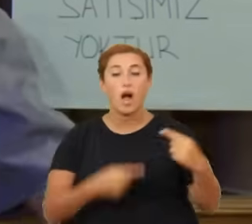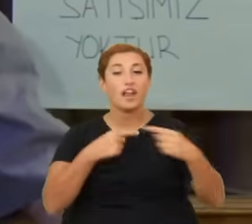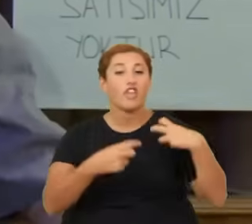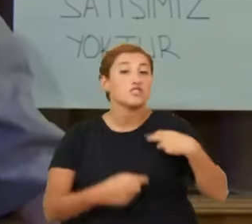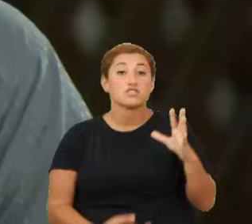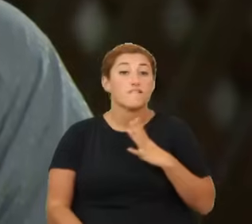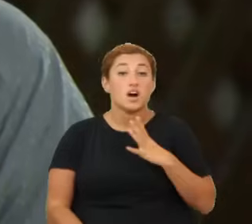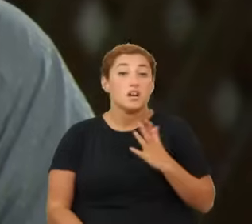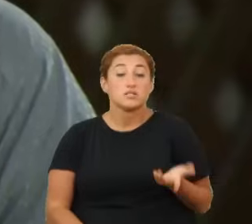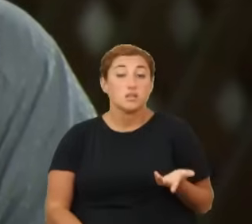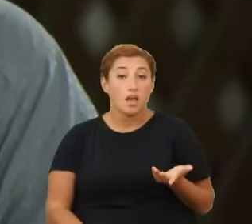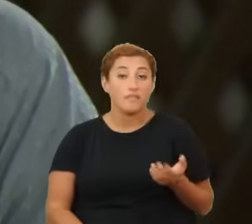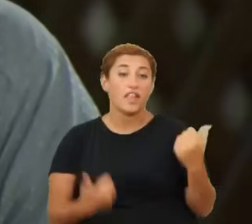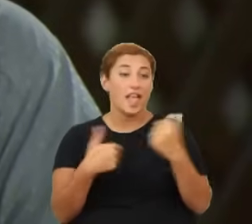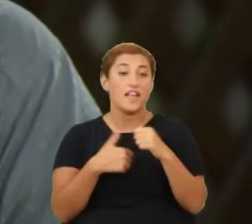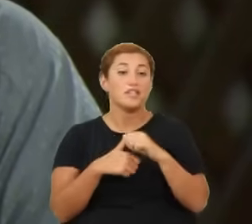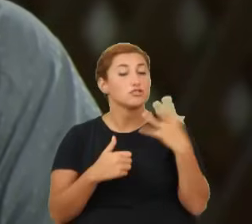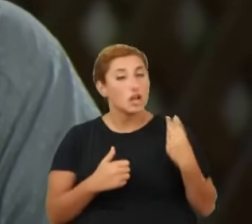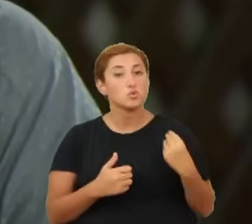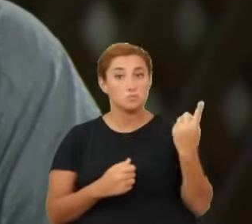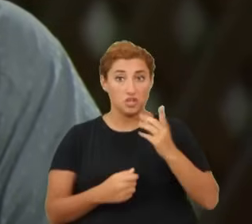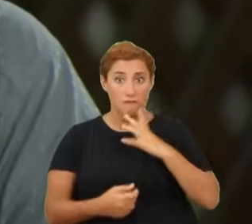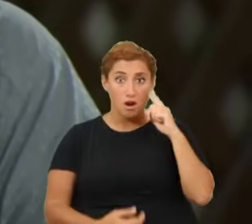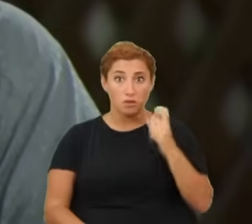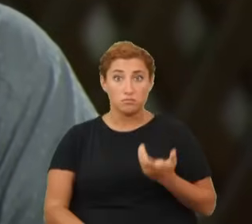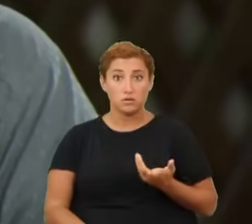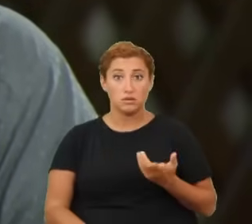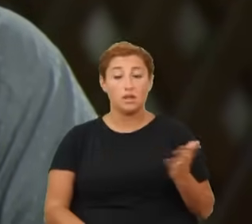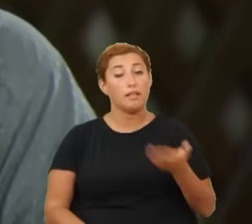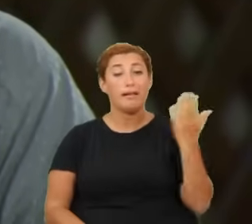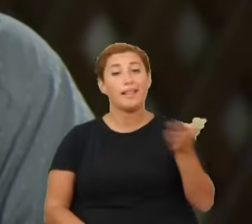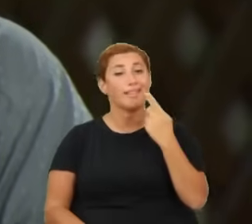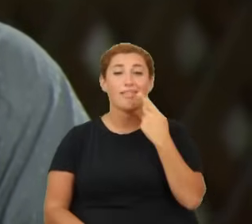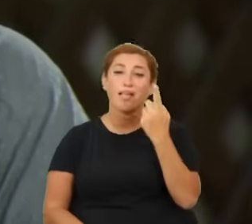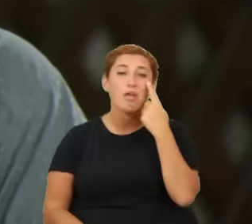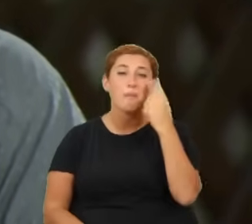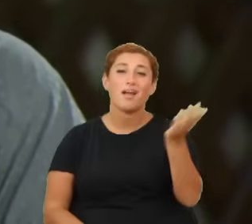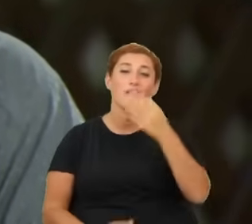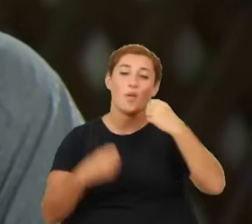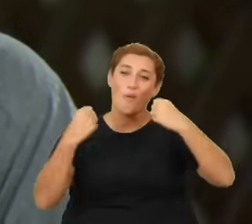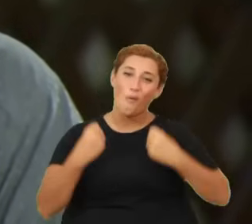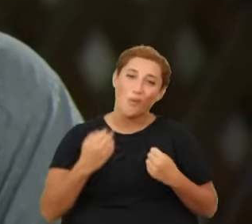arada aşk varsa... yani evlilikten güzel şey mi var be? Hele diyene bak. Hele